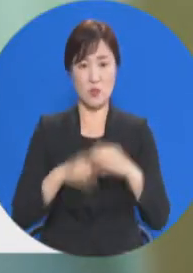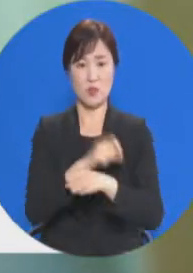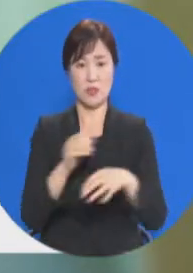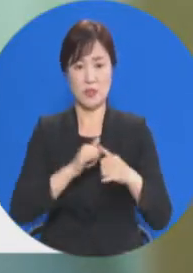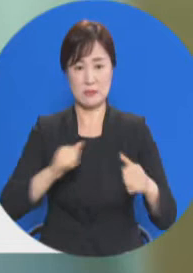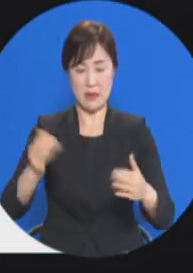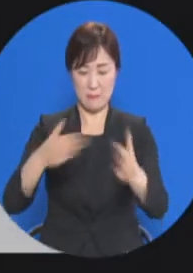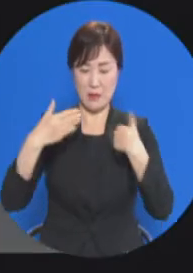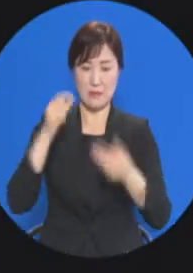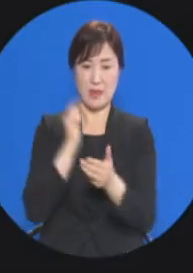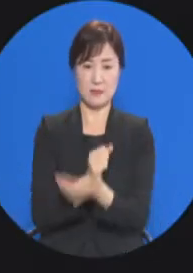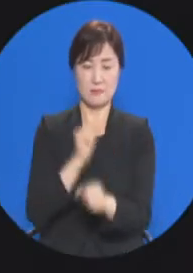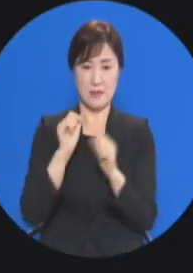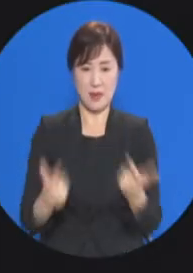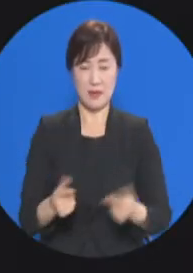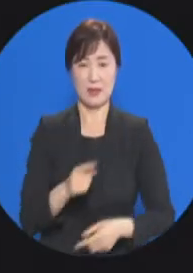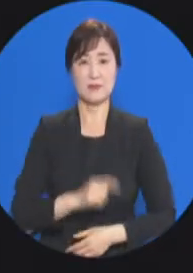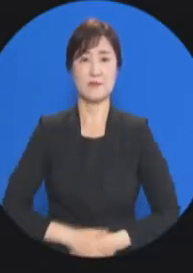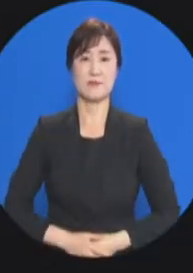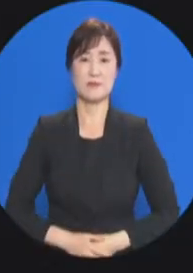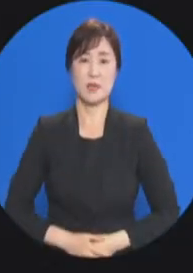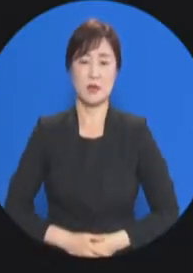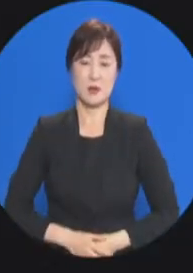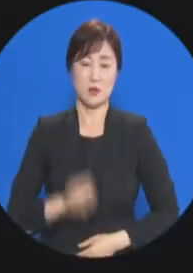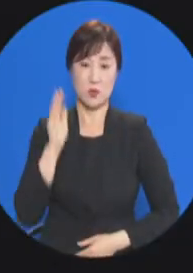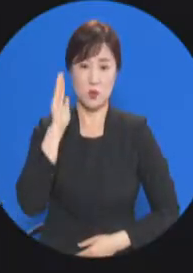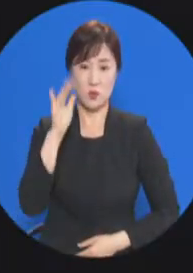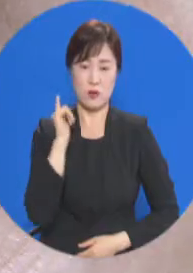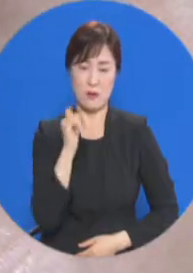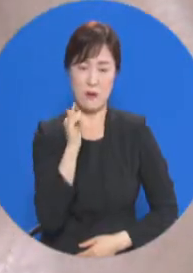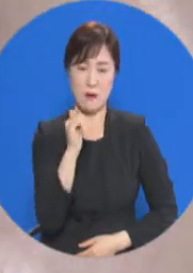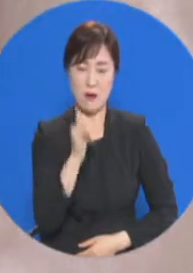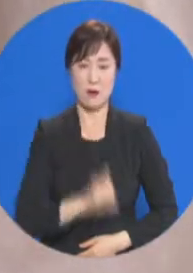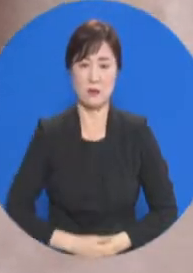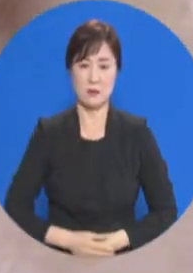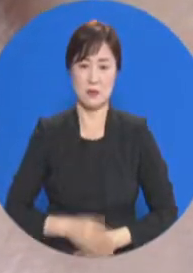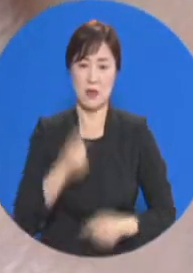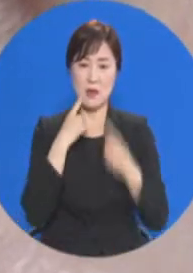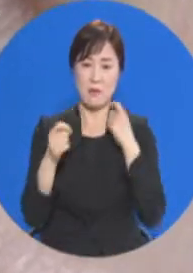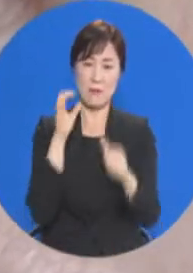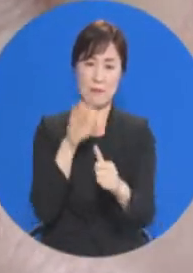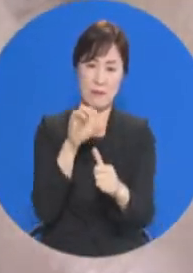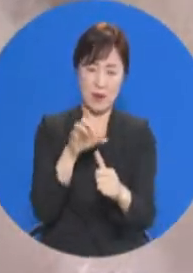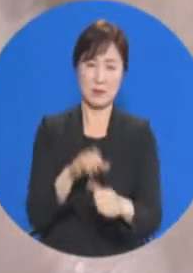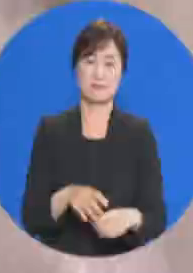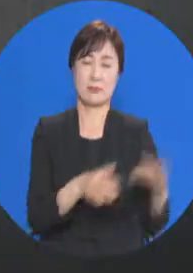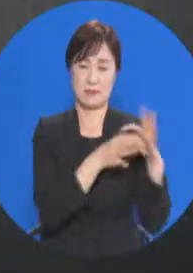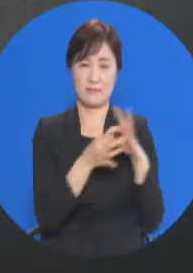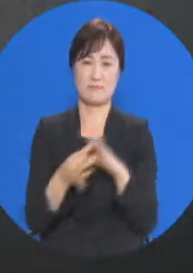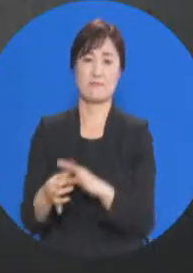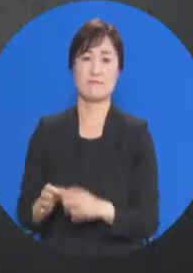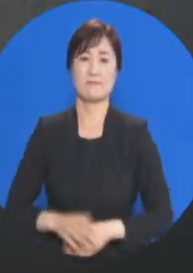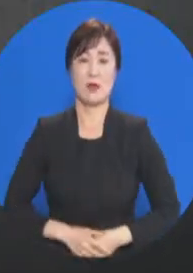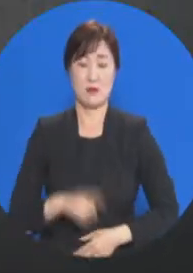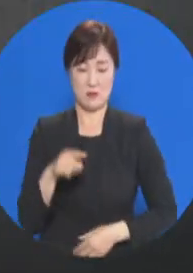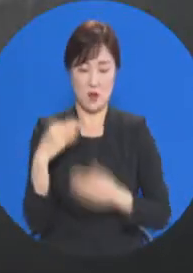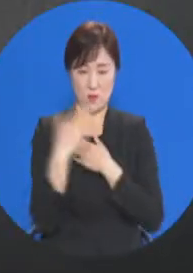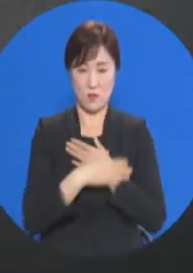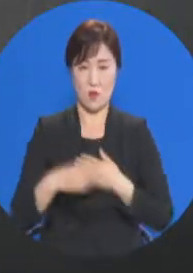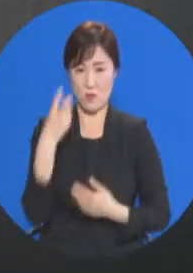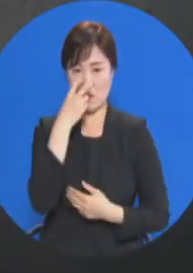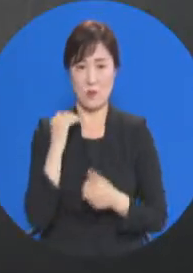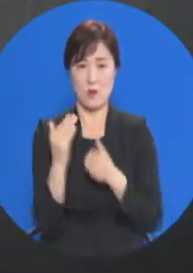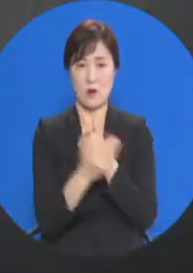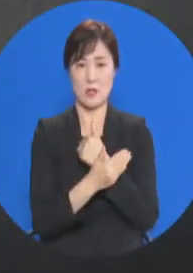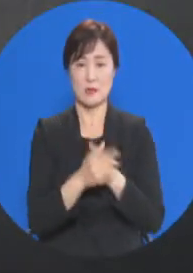그런 게 아니야. 이후에도 수차례 전화를 걸어 도를 넘는 협박성 발언까지 이어갔습니다. 네 신문 보려면